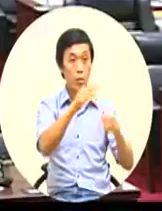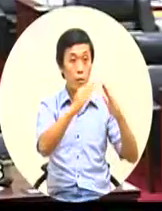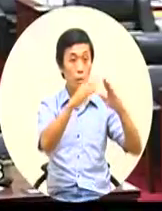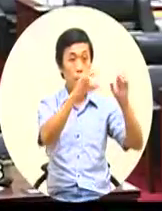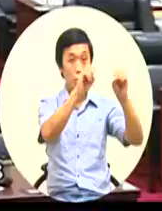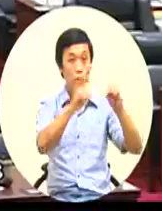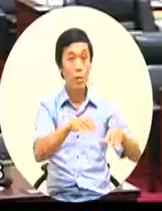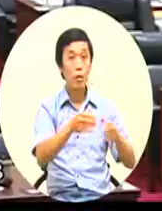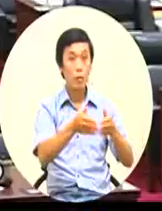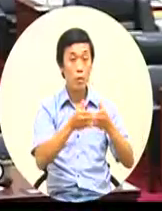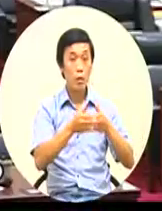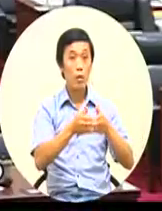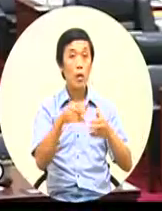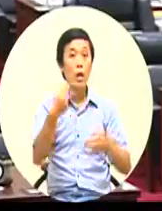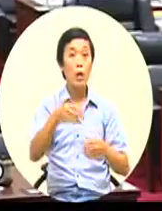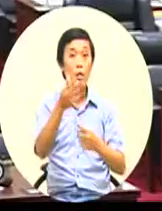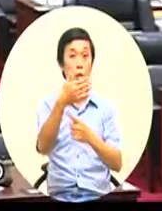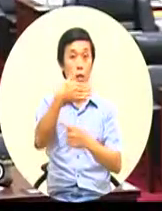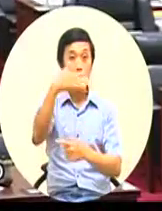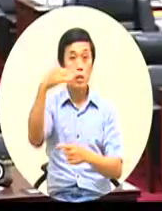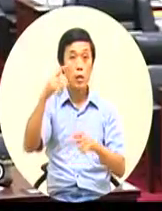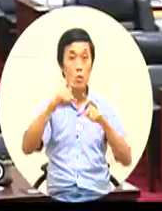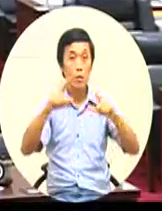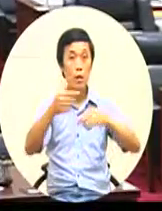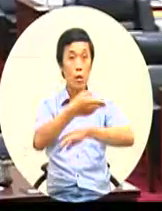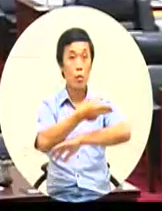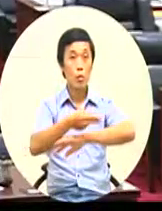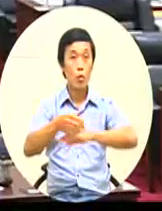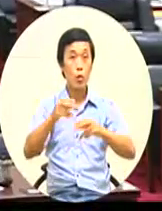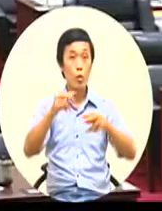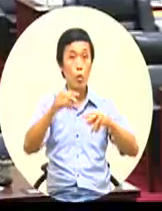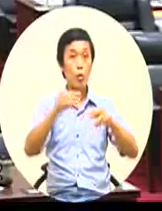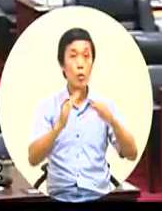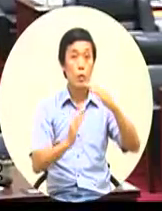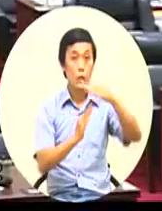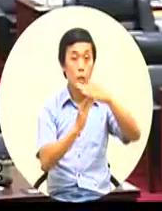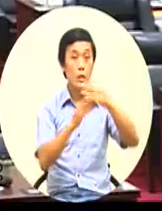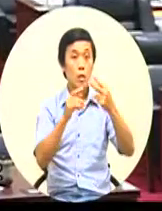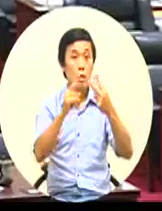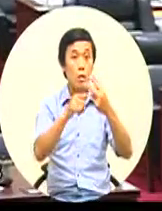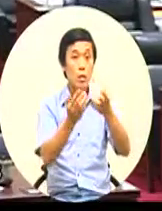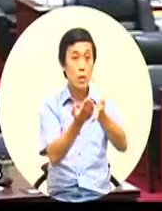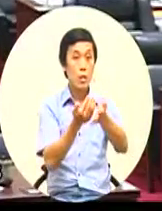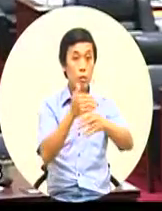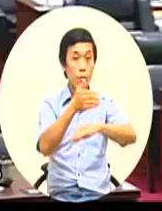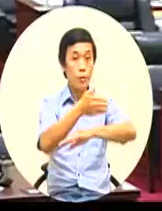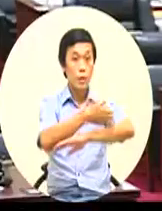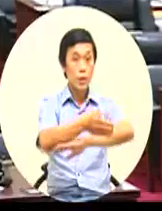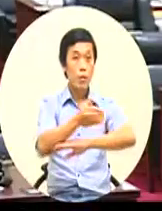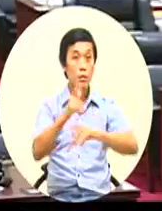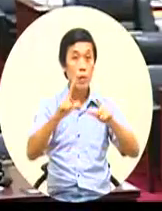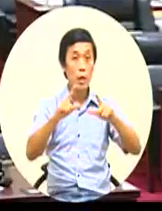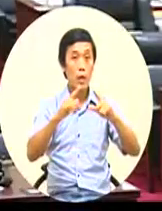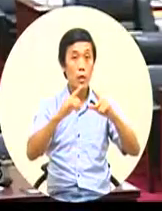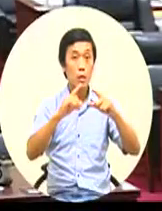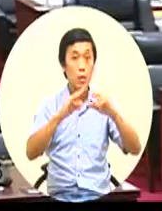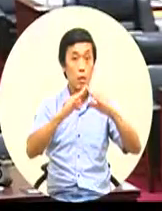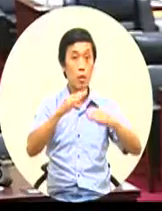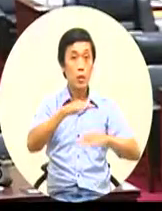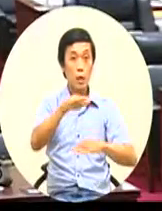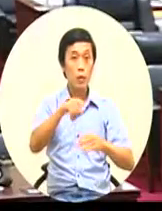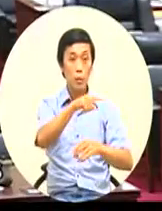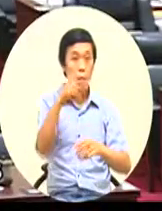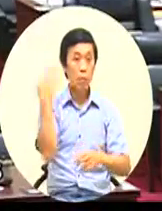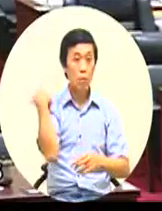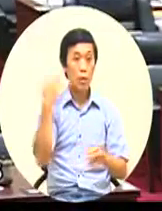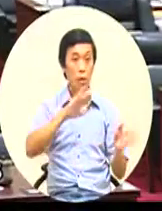还有我们的旗山大沟顶，像我们的前镇第一市场，其实有个案例，它的历史背景是不一样的。但是市